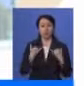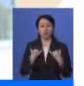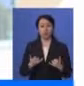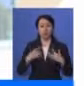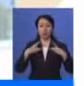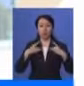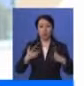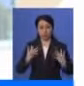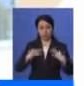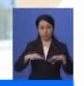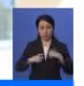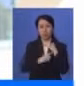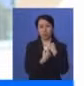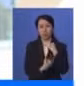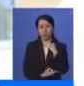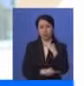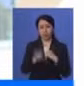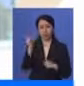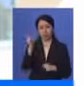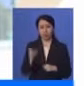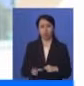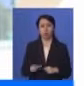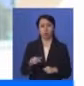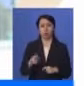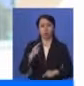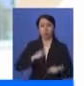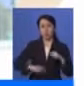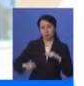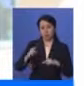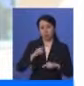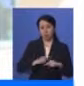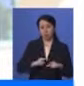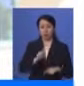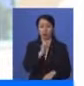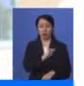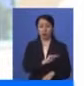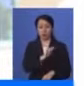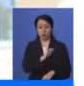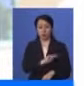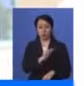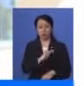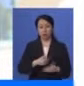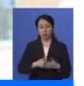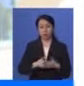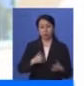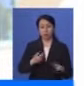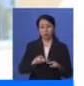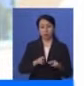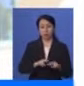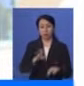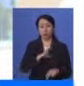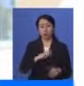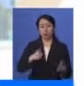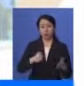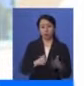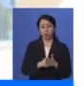мы выписываем последнего пациента. Вот, и возвращаемся к функционированию прежнему, который был до